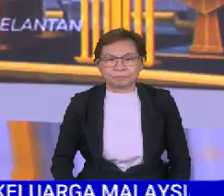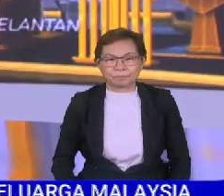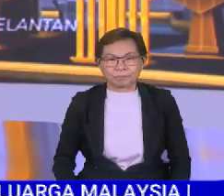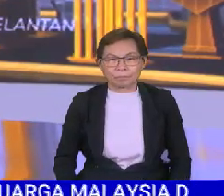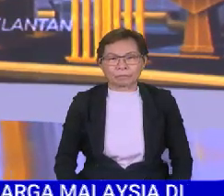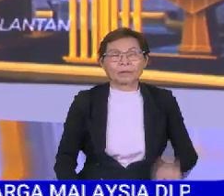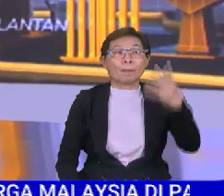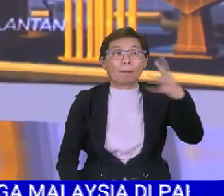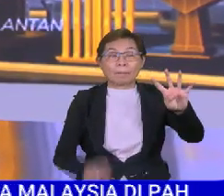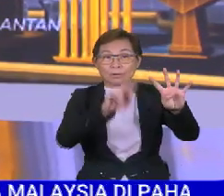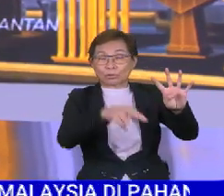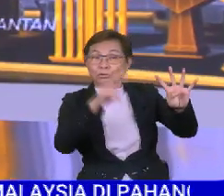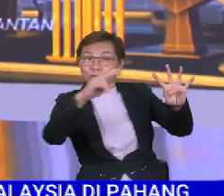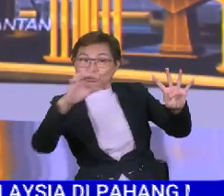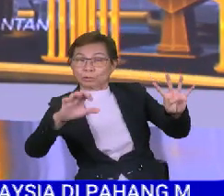Seramai